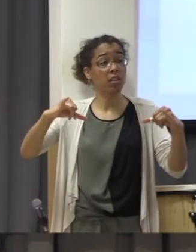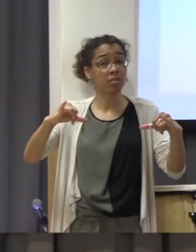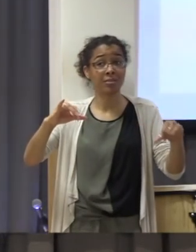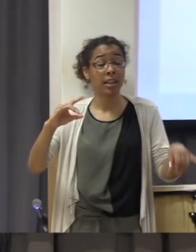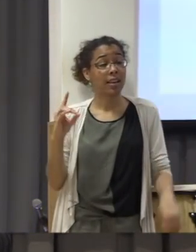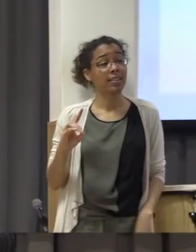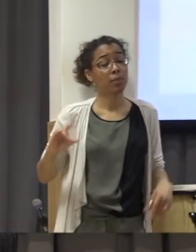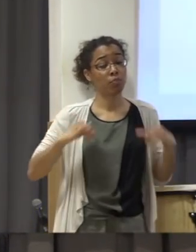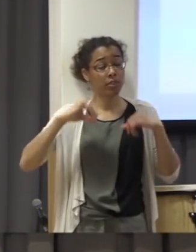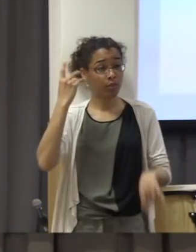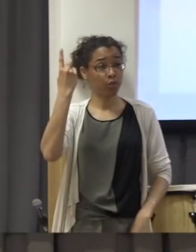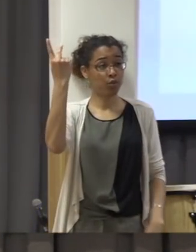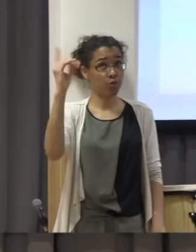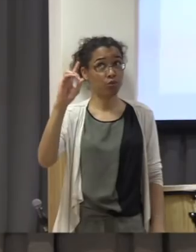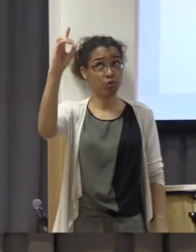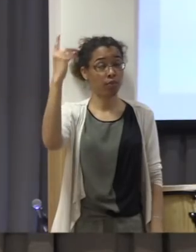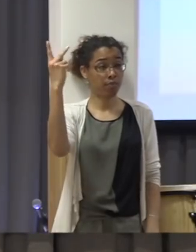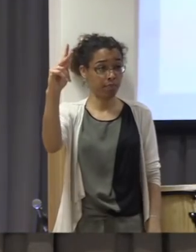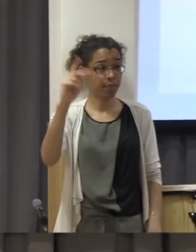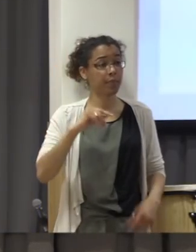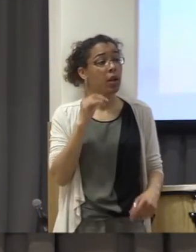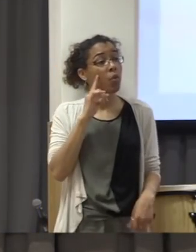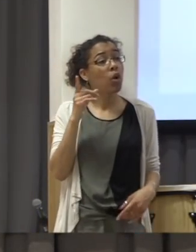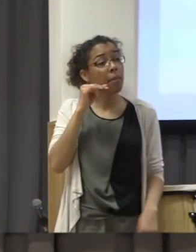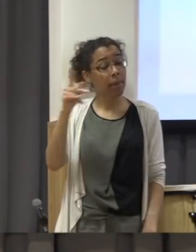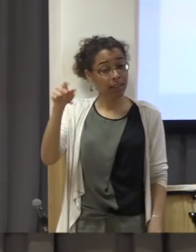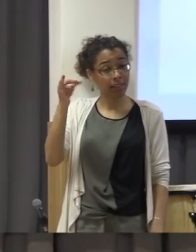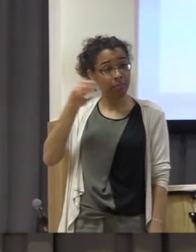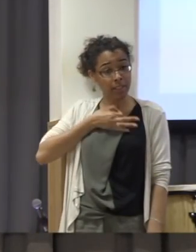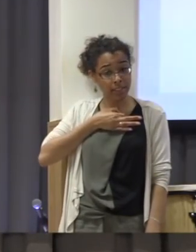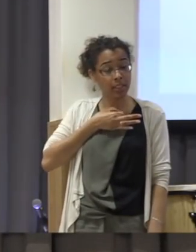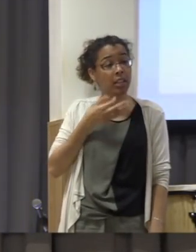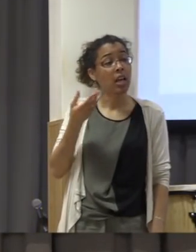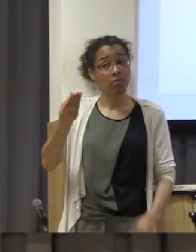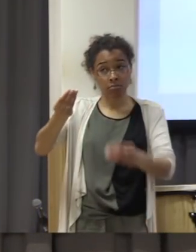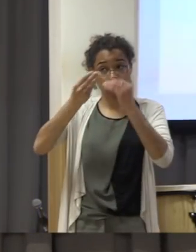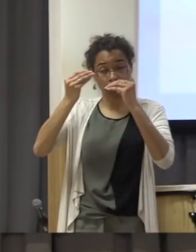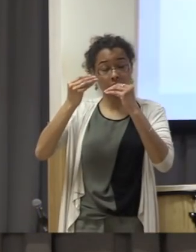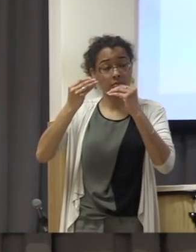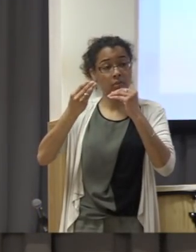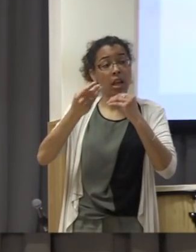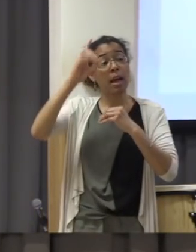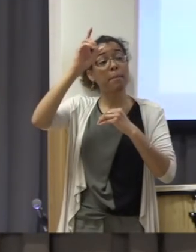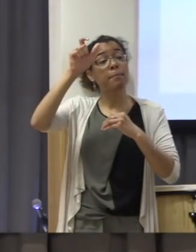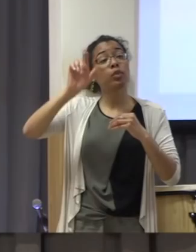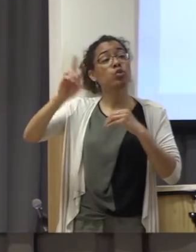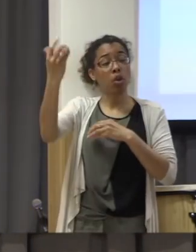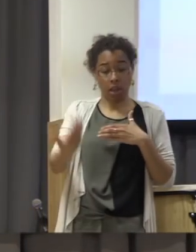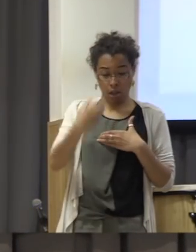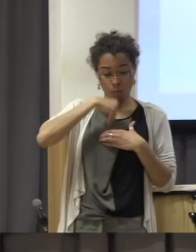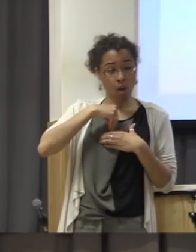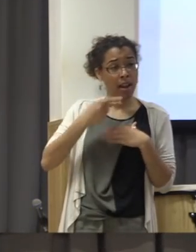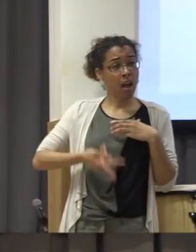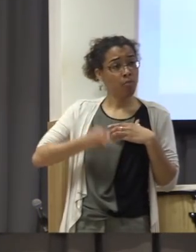Dieu. Parce que je suis parti avec mon père, m'a appris, tu as dit, c'est lui qui est en toi, est plus grand, est plus fort.